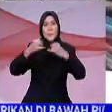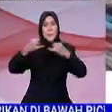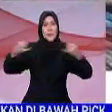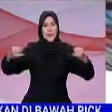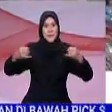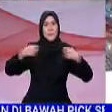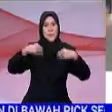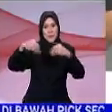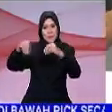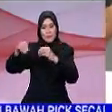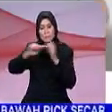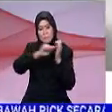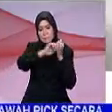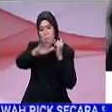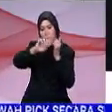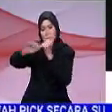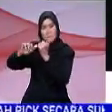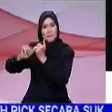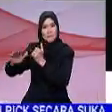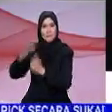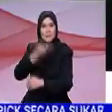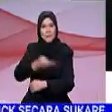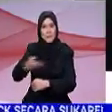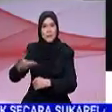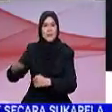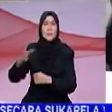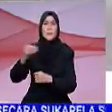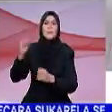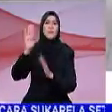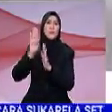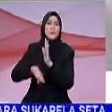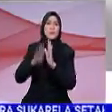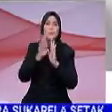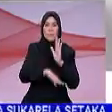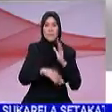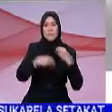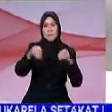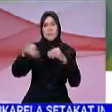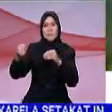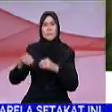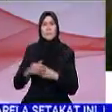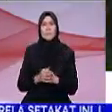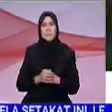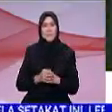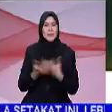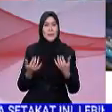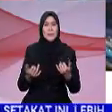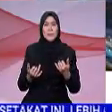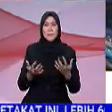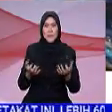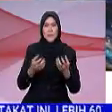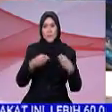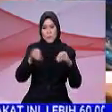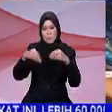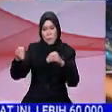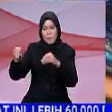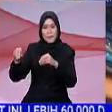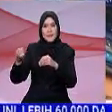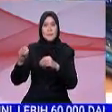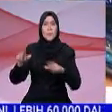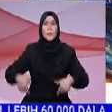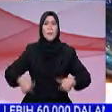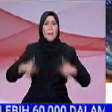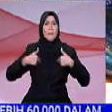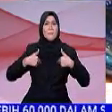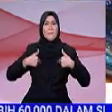talian untuk mempromosikan produknya selain menurunkan harga. Ha, kita terpaksa gapo nak wilaku ke bagi kita terpaksa buat